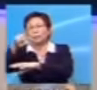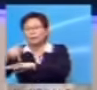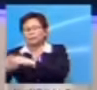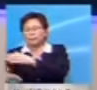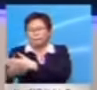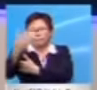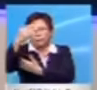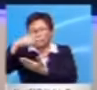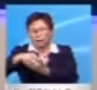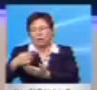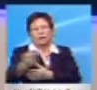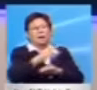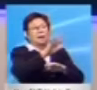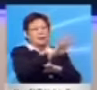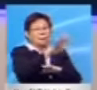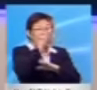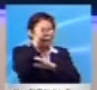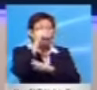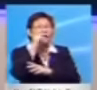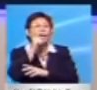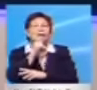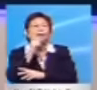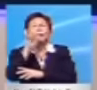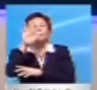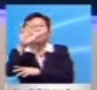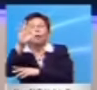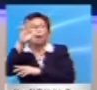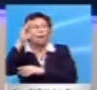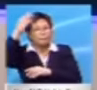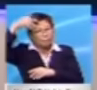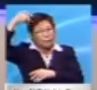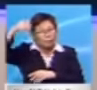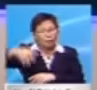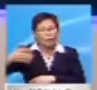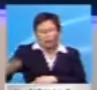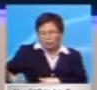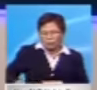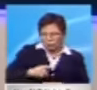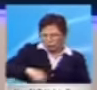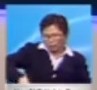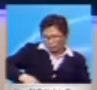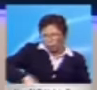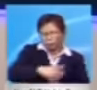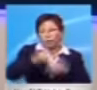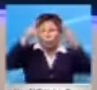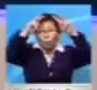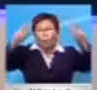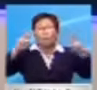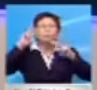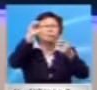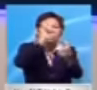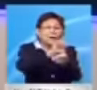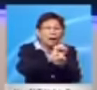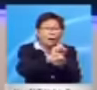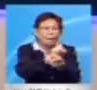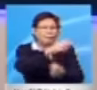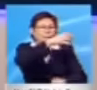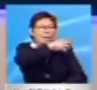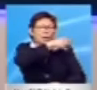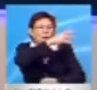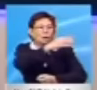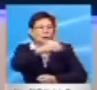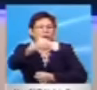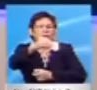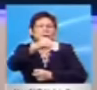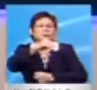tadi masing-masing lima lelaki dan wanita warga Myanmar kemboja dan wanita itu dan Vietnam itu ditahan sepasukan pegawai dan